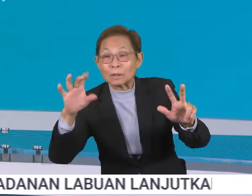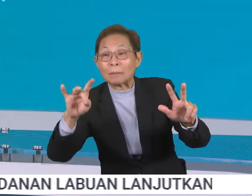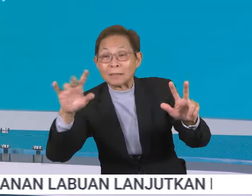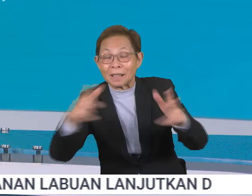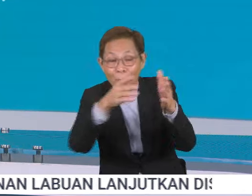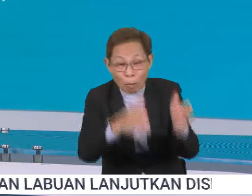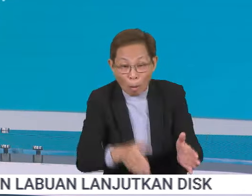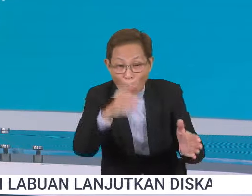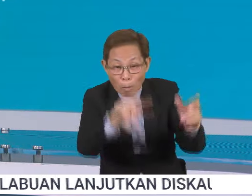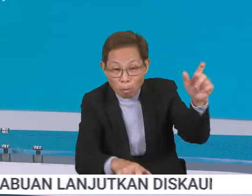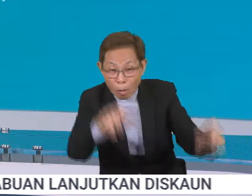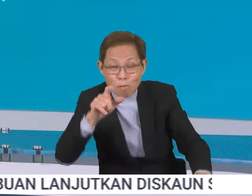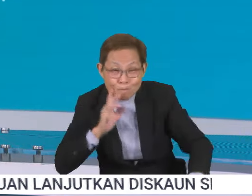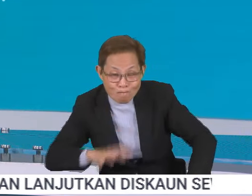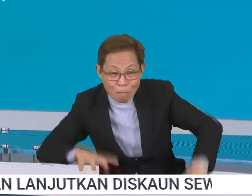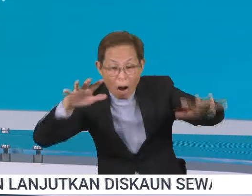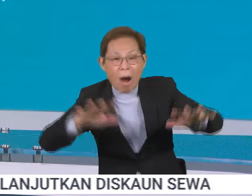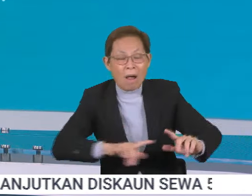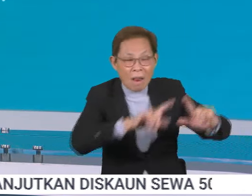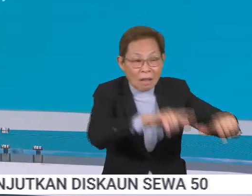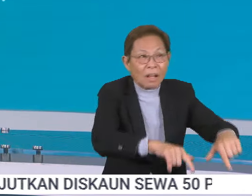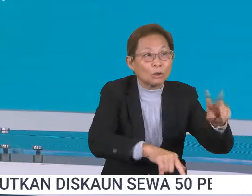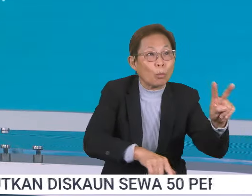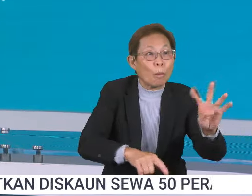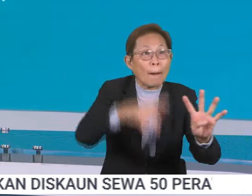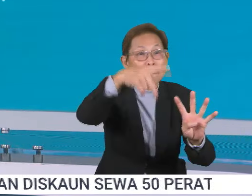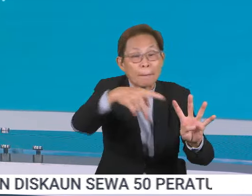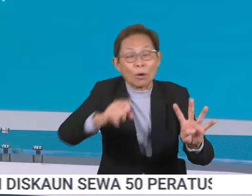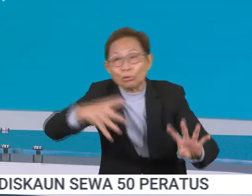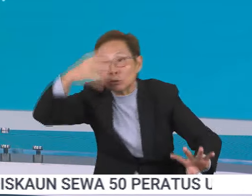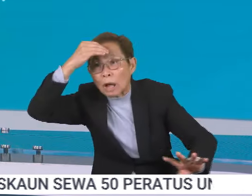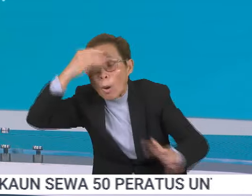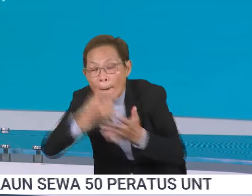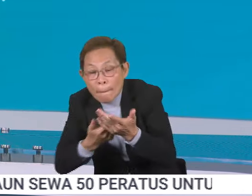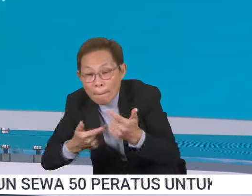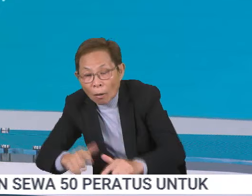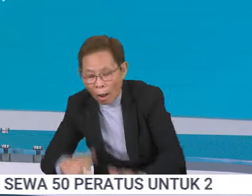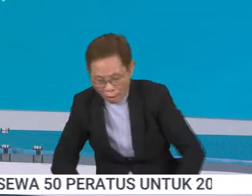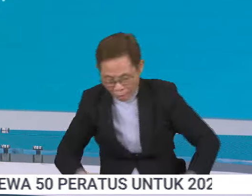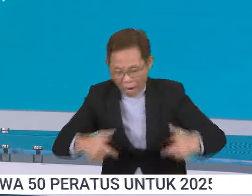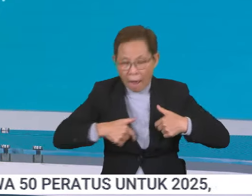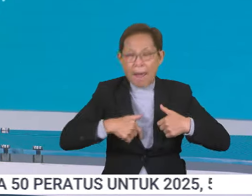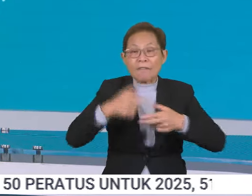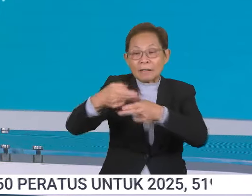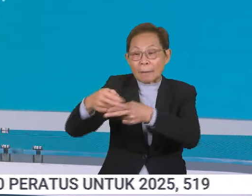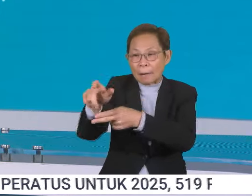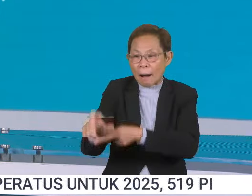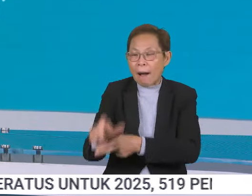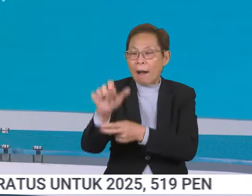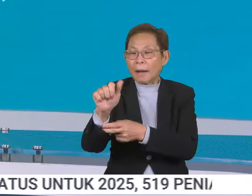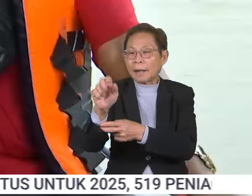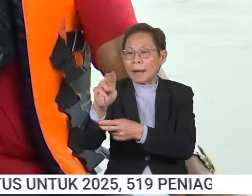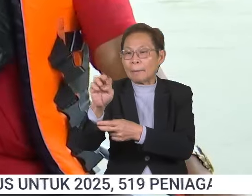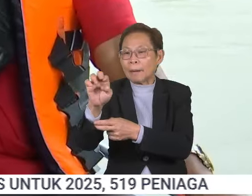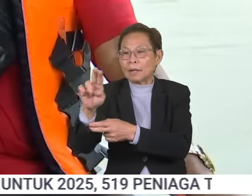3,983 penduduk terjejas ditempatkan di 24 PPS. Untuk perkembangan semasa, langsung sama Amirul Hafiz Rosli.